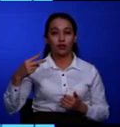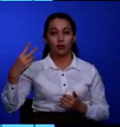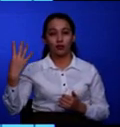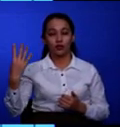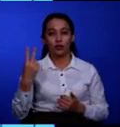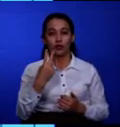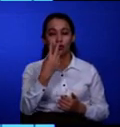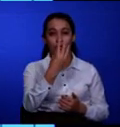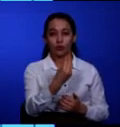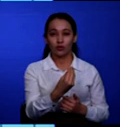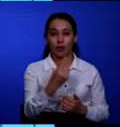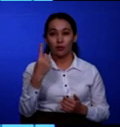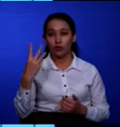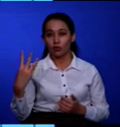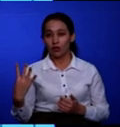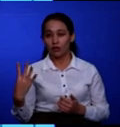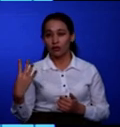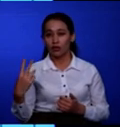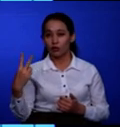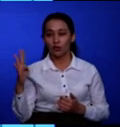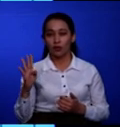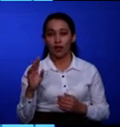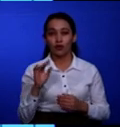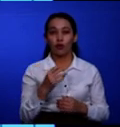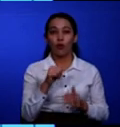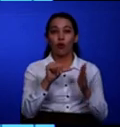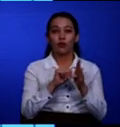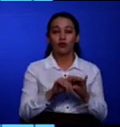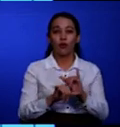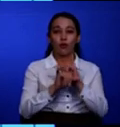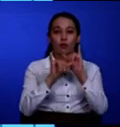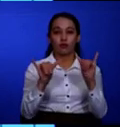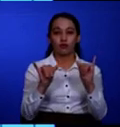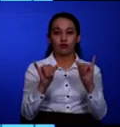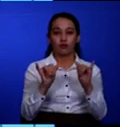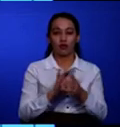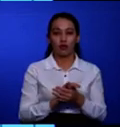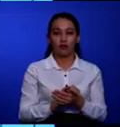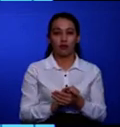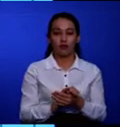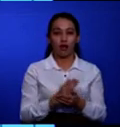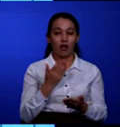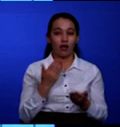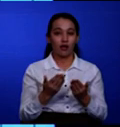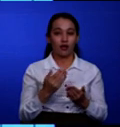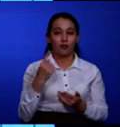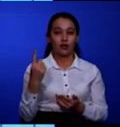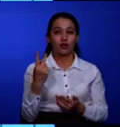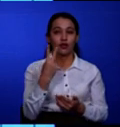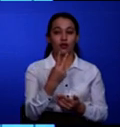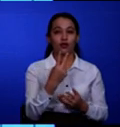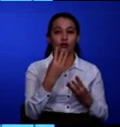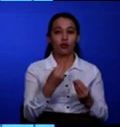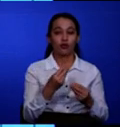ta, ikkinchi kun esa birinchi kunga qaraganda 6 ta ortiq ekanligi ma'lum. Agar biz birinchi va ikkinchi